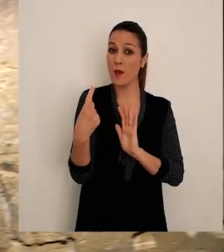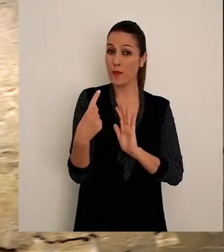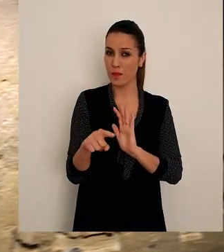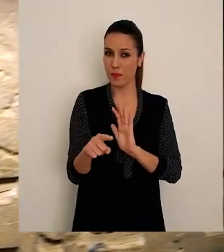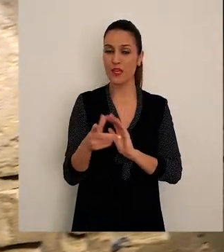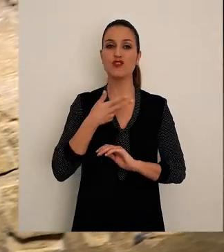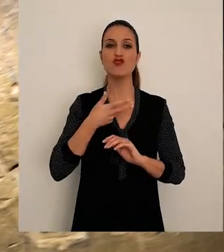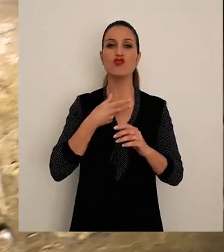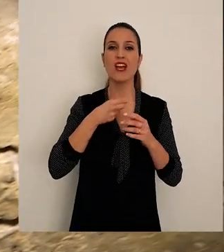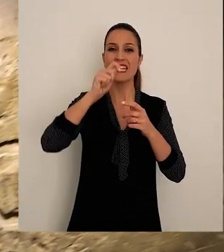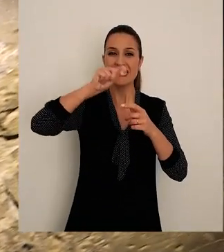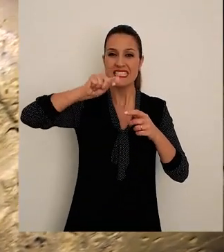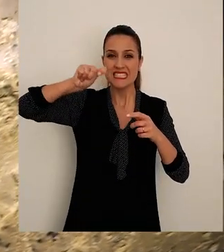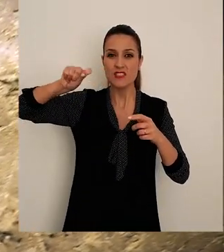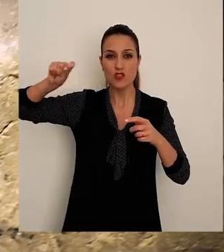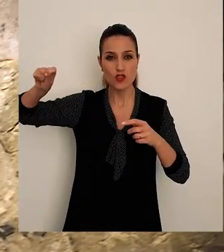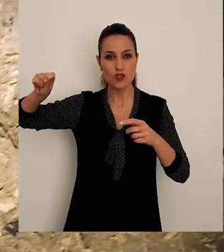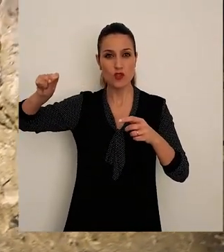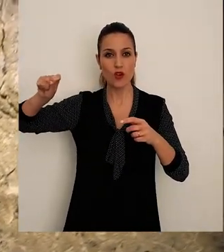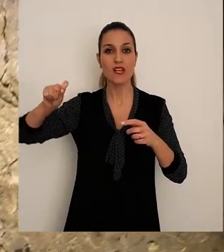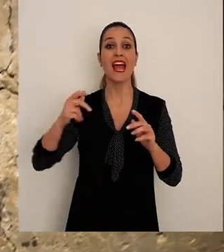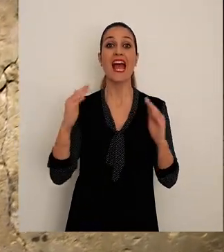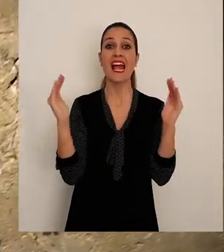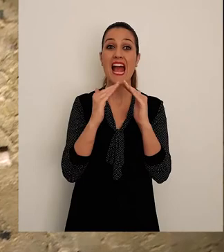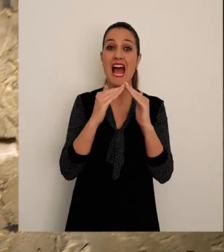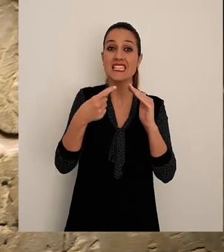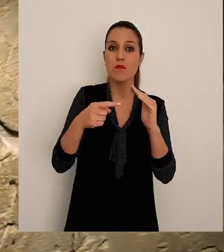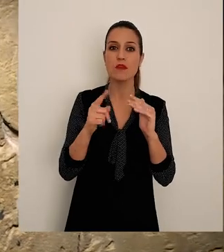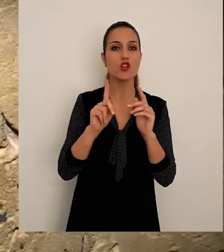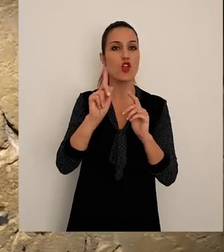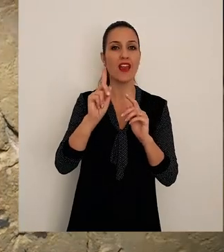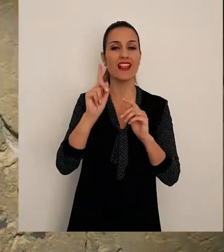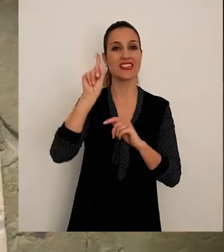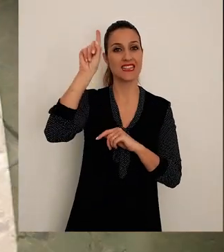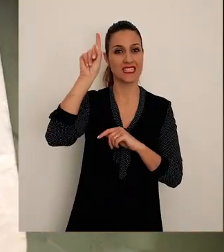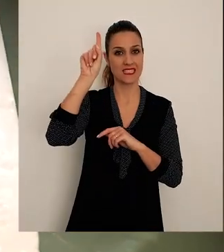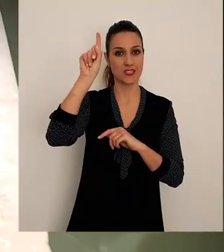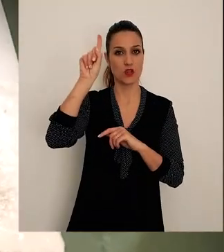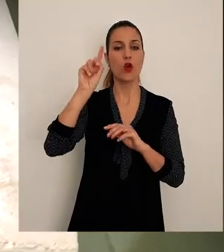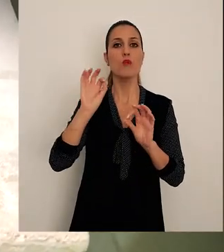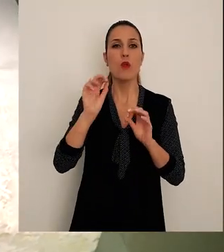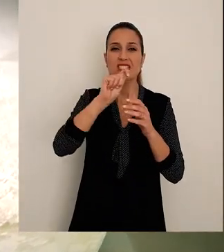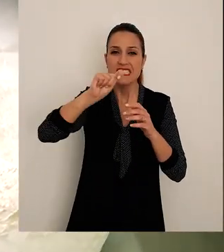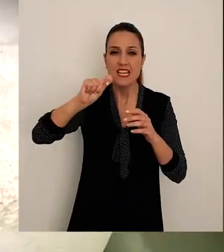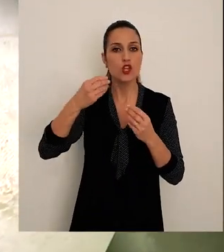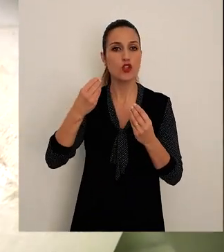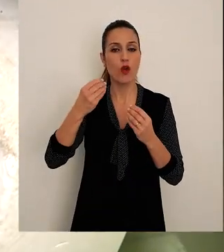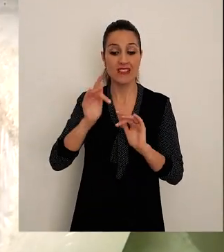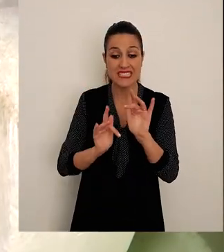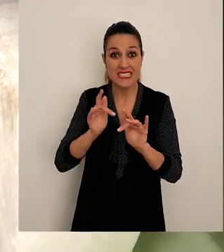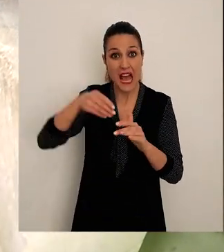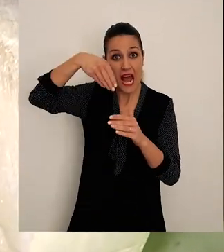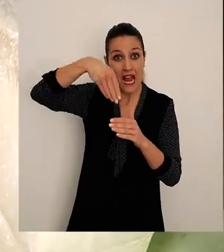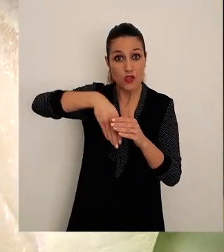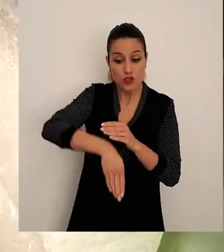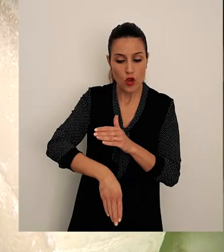Questa storia è testimoniata da un'iscrizione lapidea, «Questa non è la casa di Dio», che fu rinvenuta nei condotti sotterranei